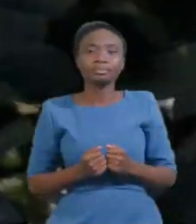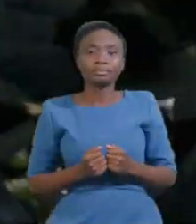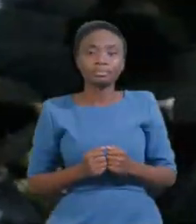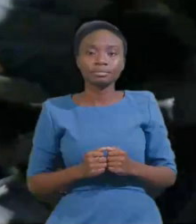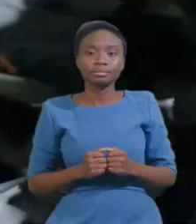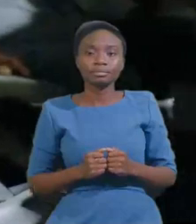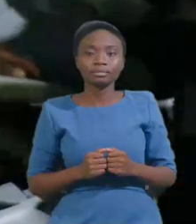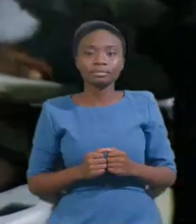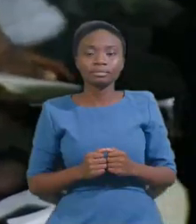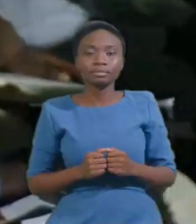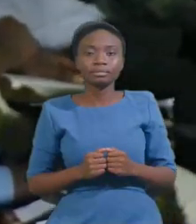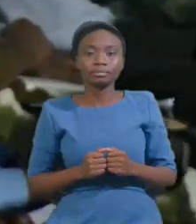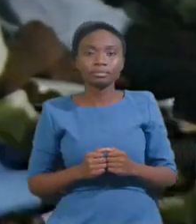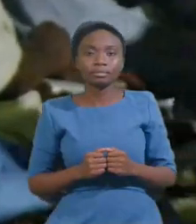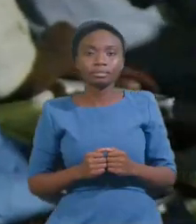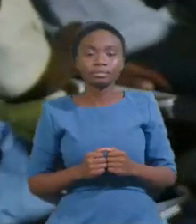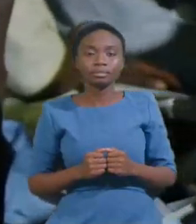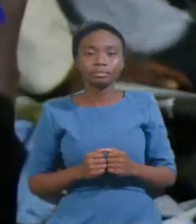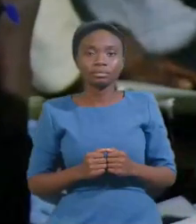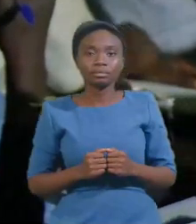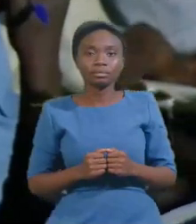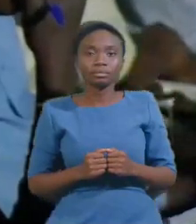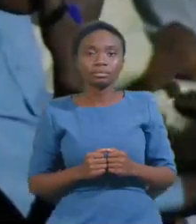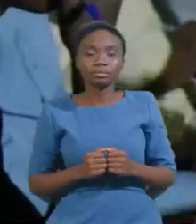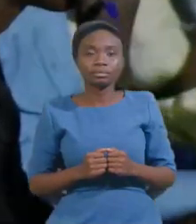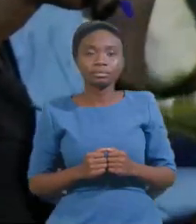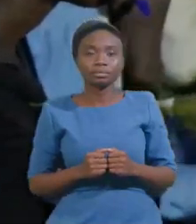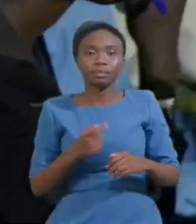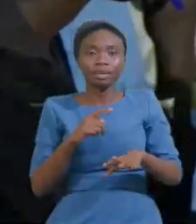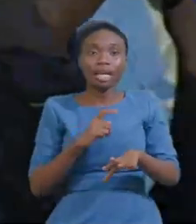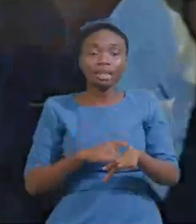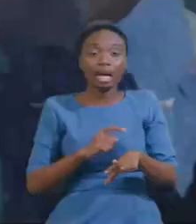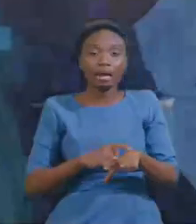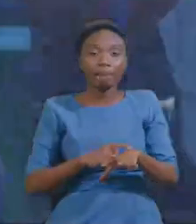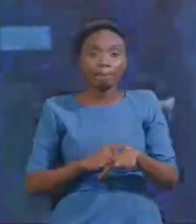L'heure du pardon, de la libération est venue pour toi.